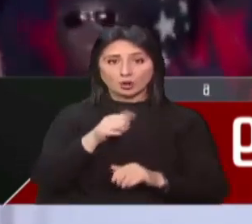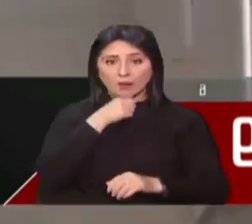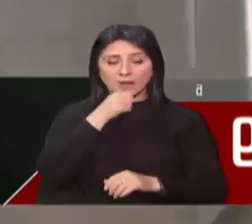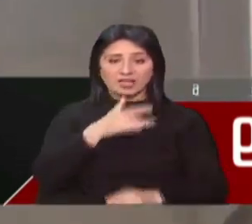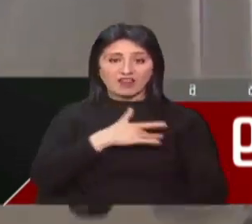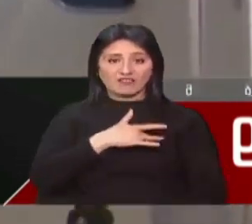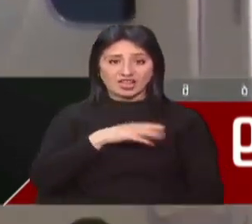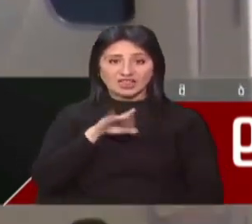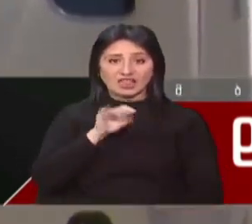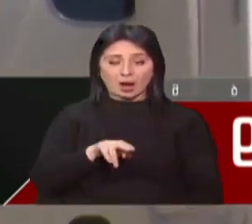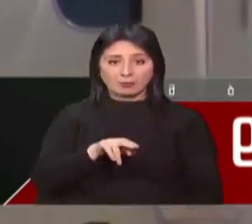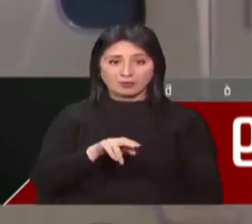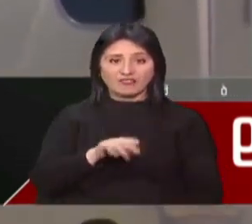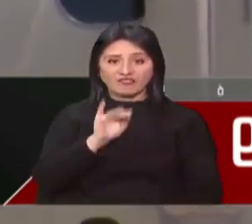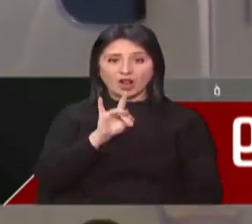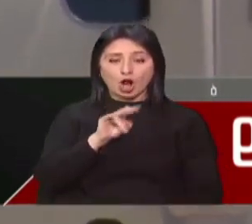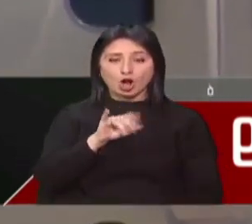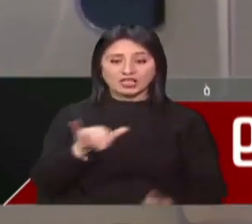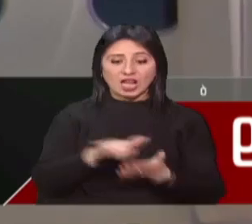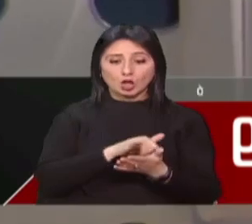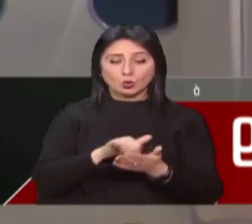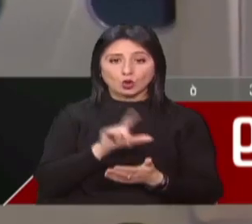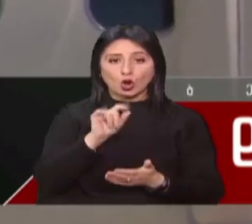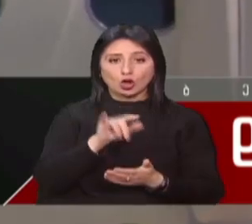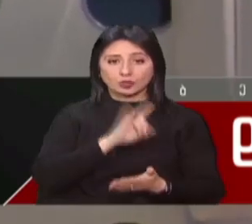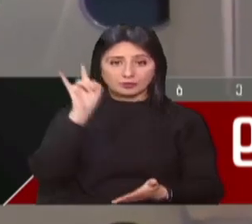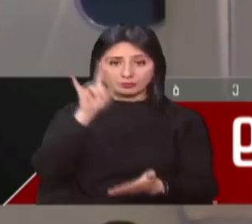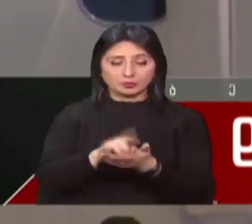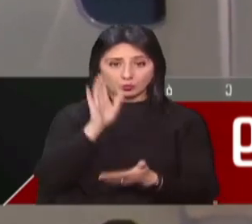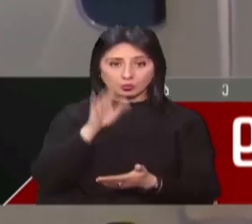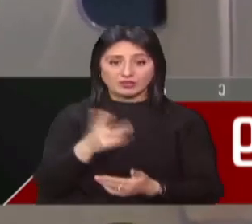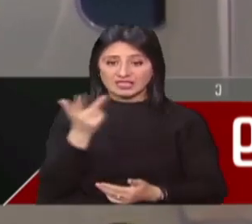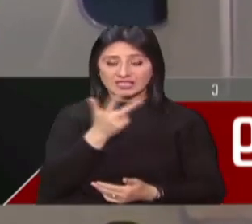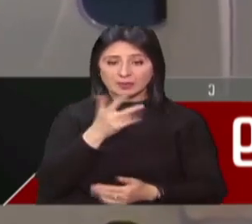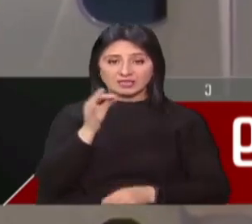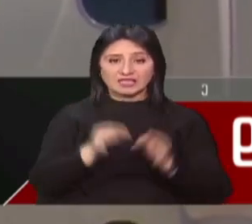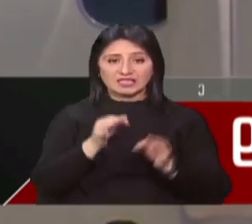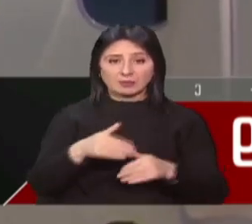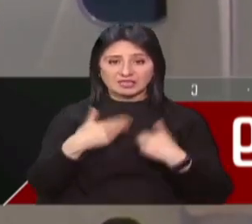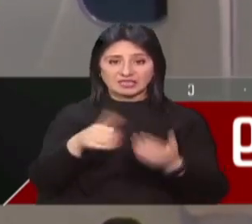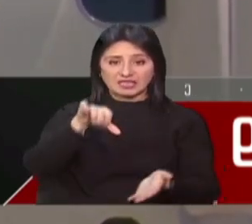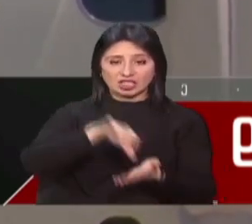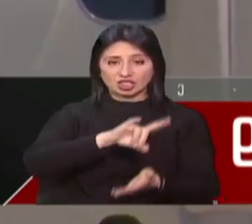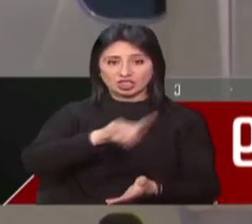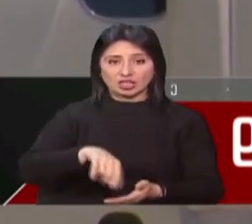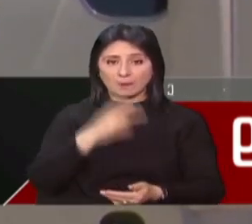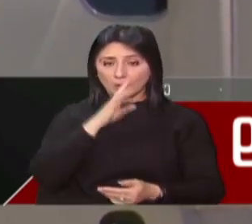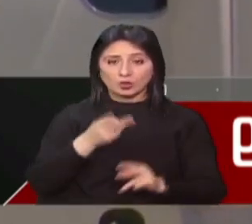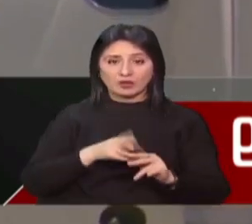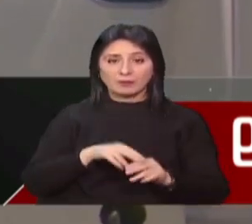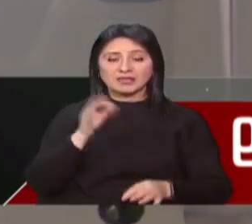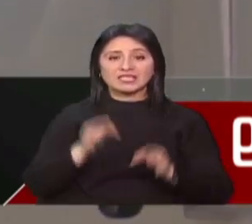მედია ვარაუდობს, დონალდ ტრამპი ფლორიდიდან ნიუ-იორკში ორ შაბათს ჩაფრინდება და სამ შაბათს სასამართლოს წინაშე წარდგება. მიუხედავად